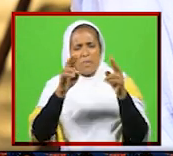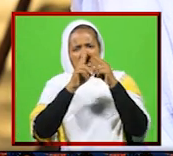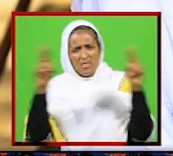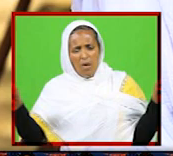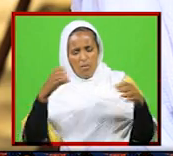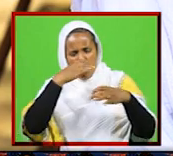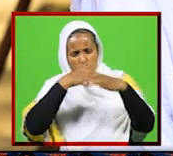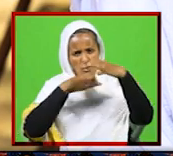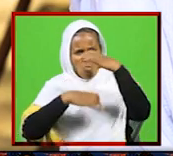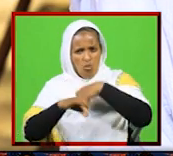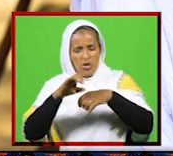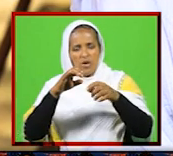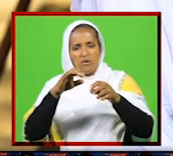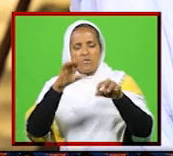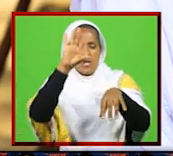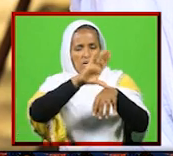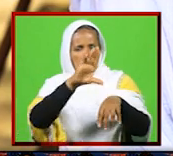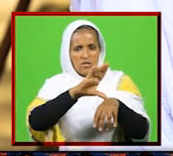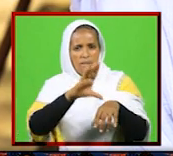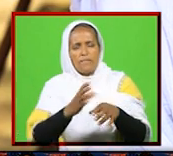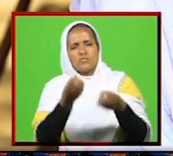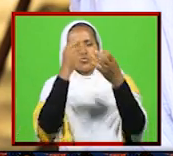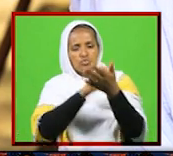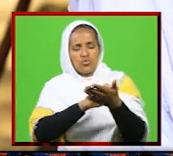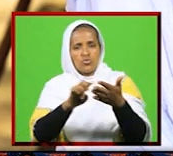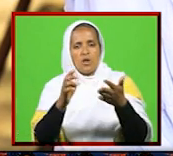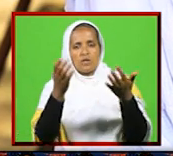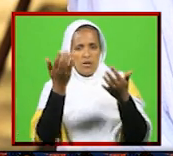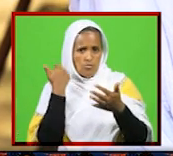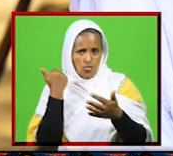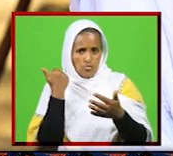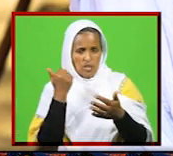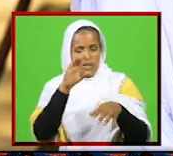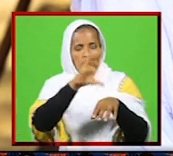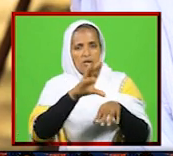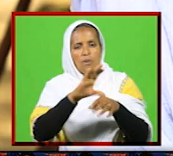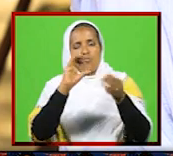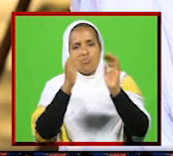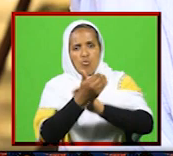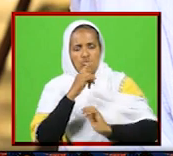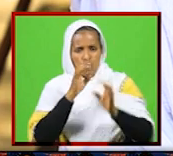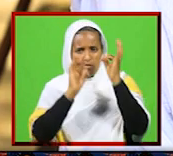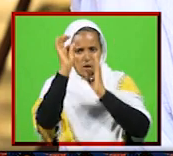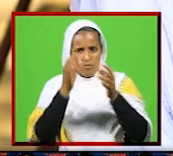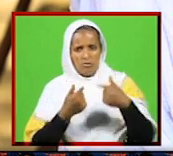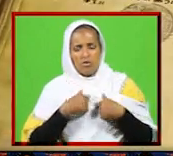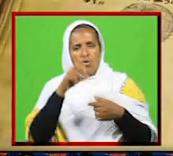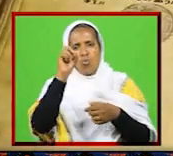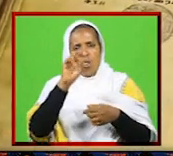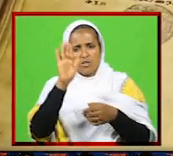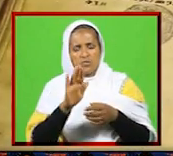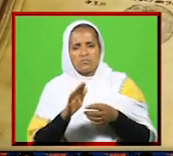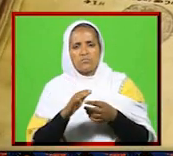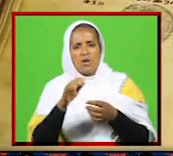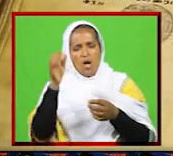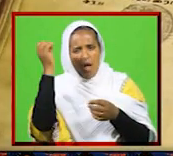17ኛው አካባቢ በጣም የሞቀ የደመቀ ገዳም ብዙ ቅዱሳን የነበሩበት ገዳም እንደሆነ ነው